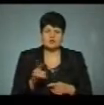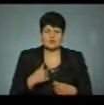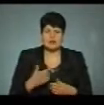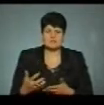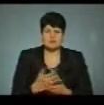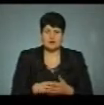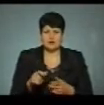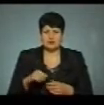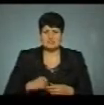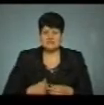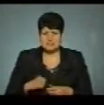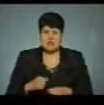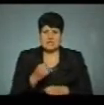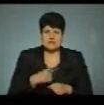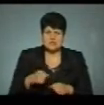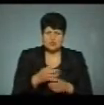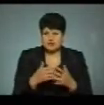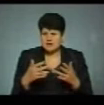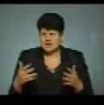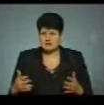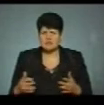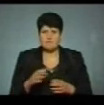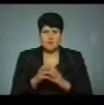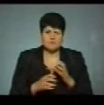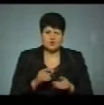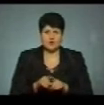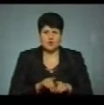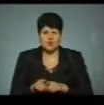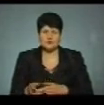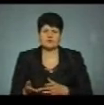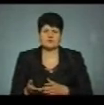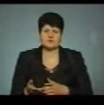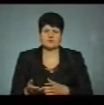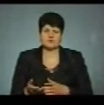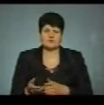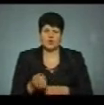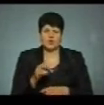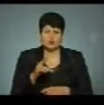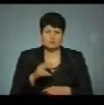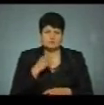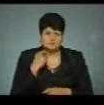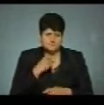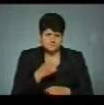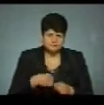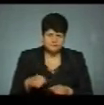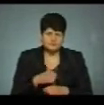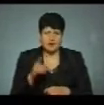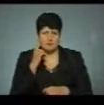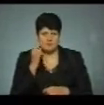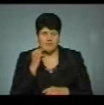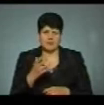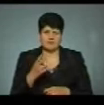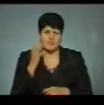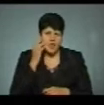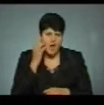зібрали люди. І сало, і закрутки різні, помідорки, огірочки, тушонки, мед,